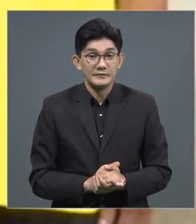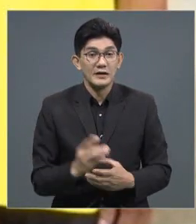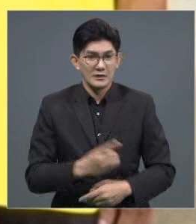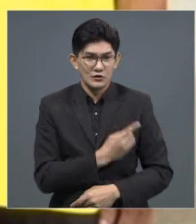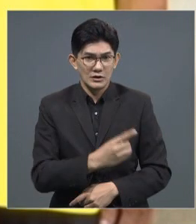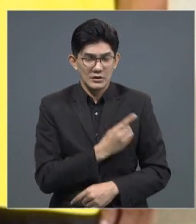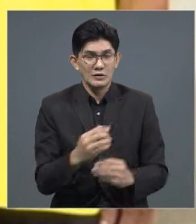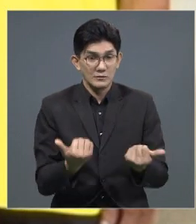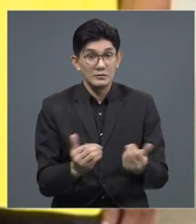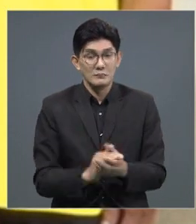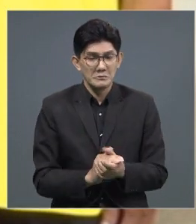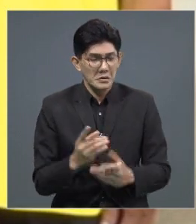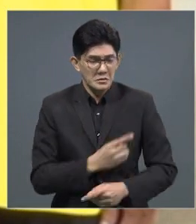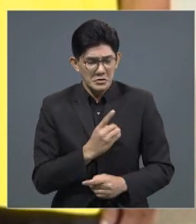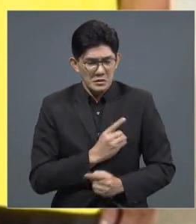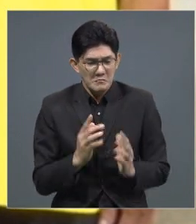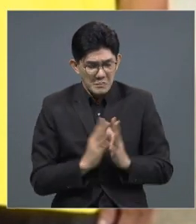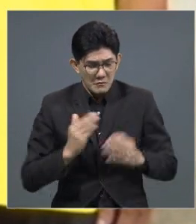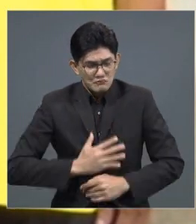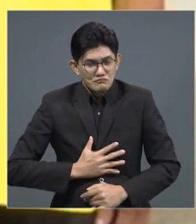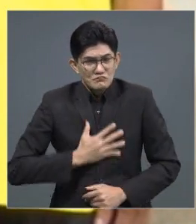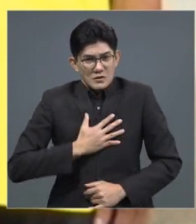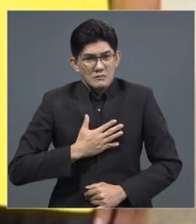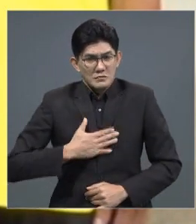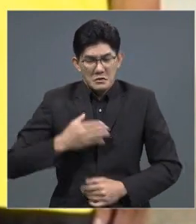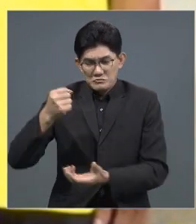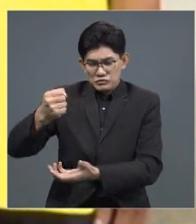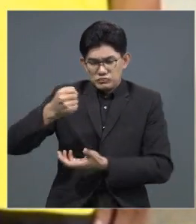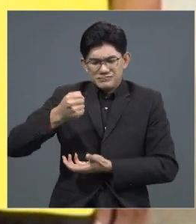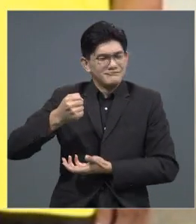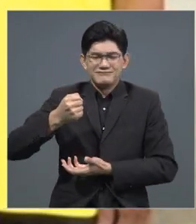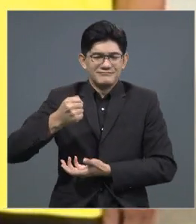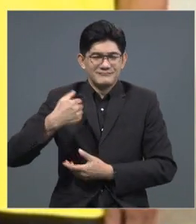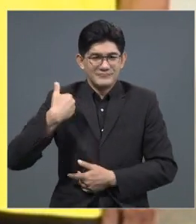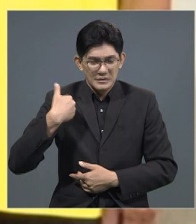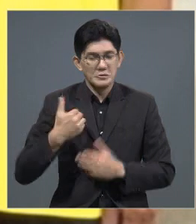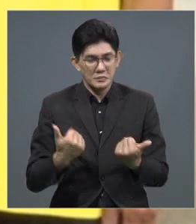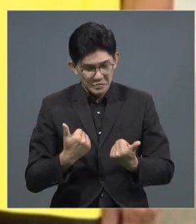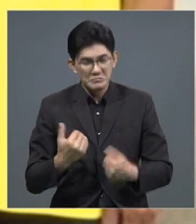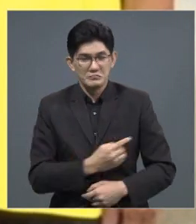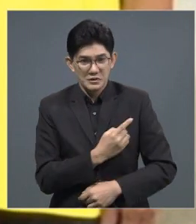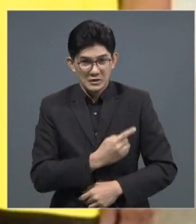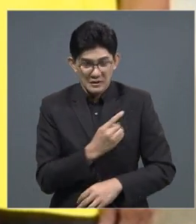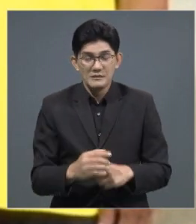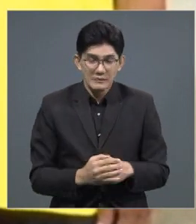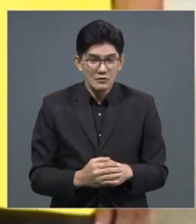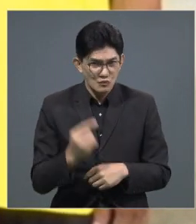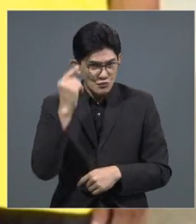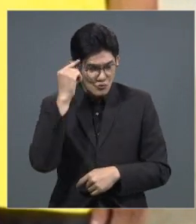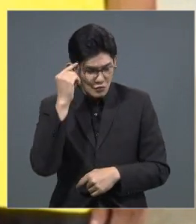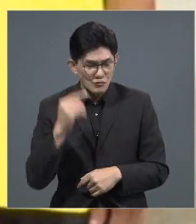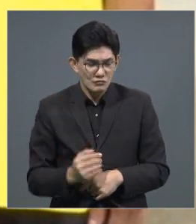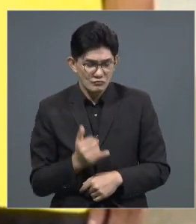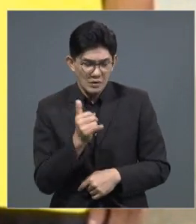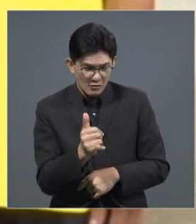ดีใจค่ะดีใจมากปลื้มใจคือเราไม่เคยได้อะไรแบบนี้ดีใจมากเลยแหละคือพอรู้ว่าท่านจะมา